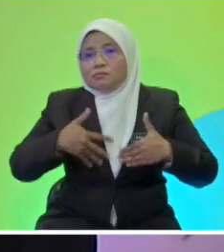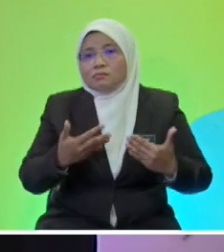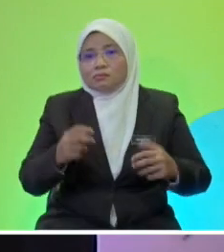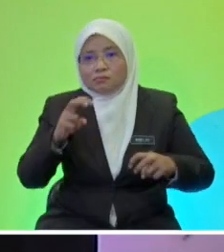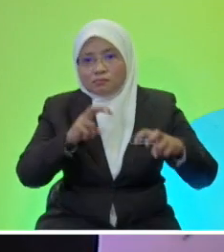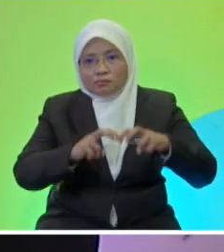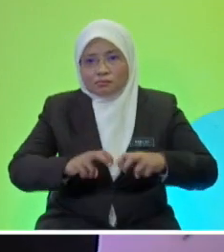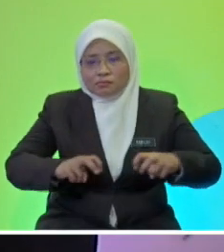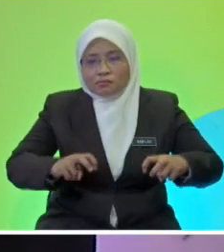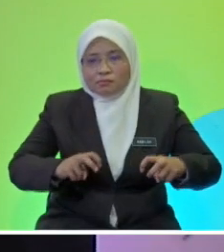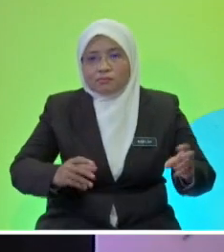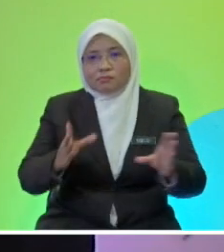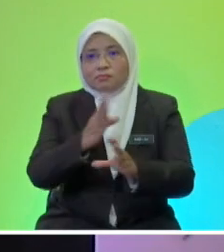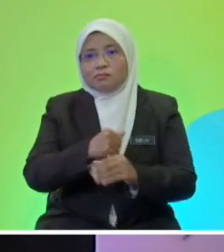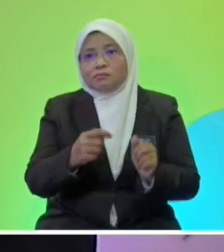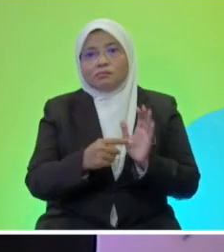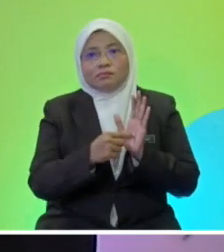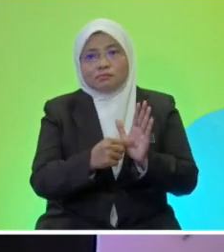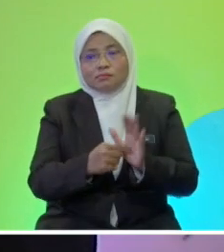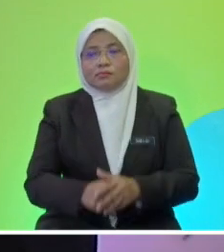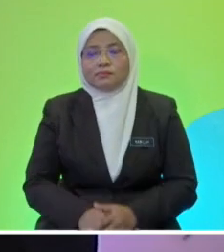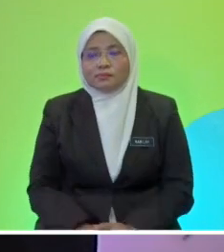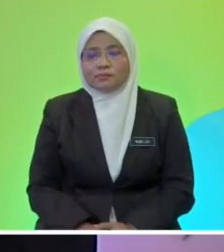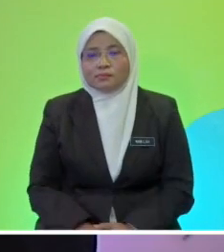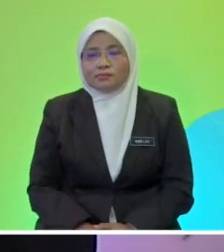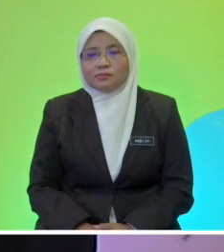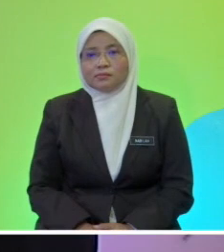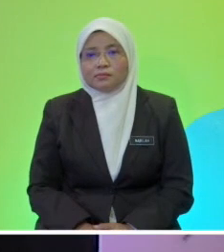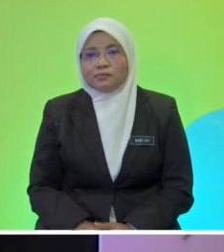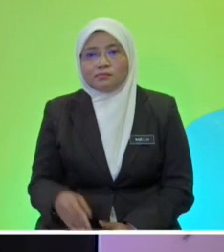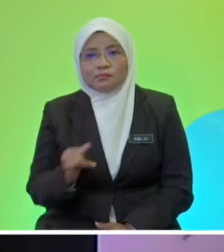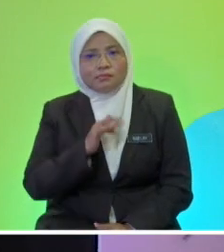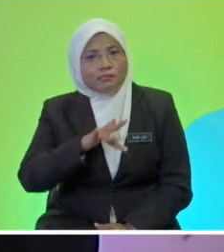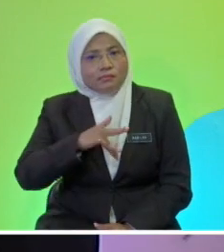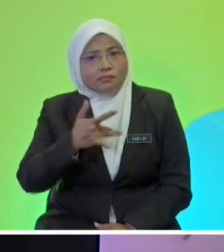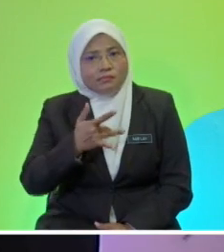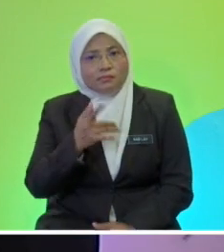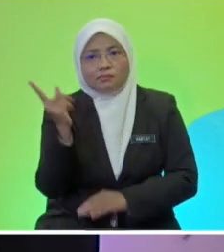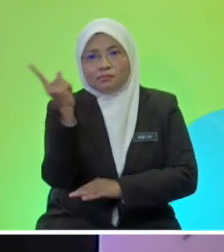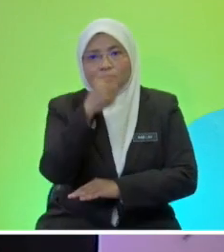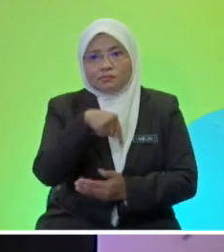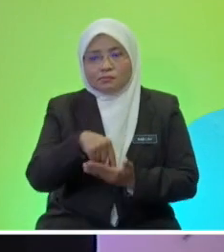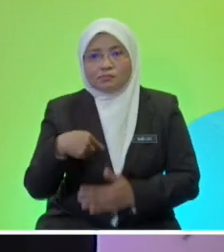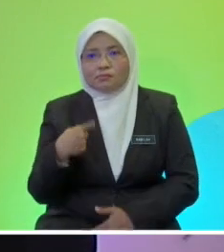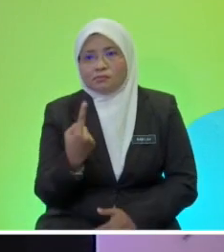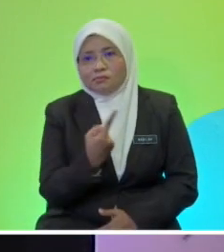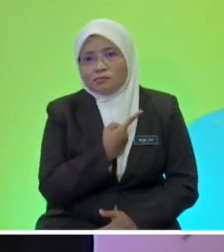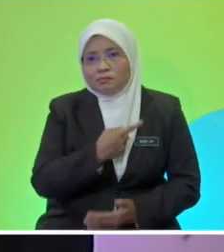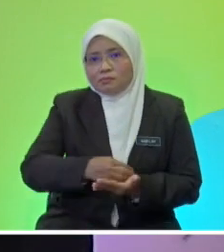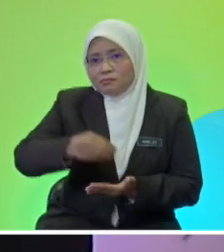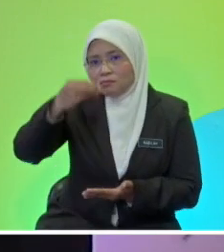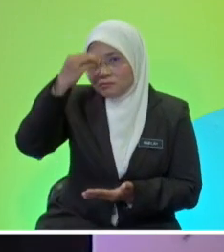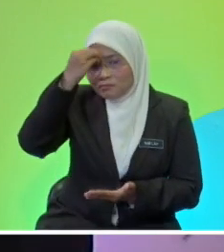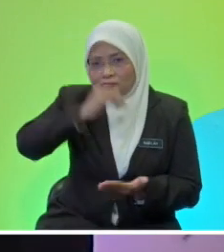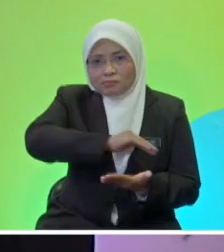dapat ditunjukkan Oke dan saya rasa hari ini kita sudah meliputi seluruh bagian